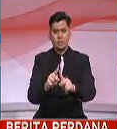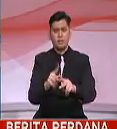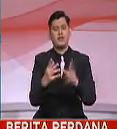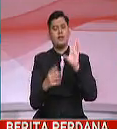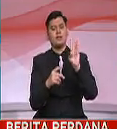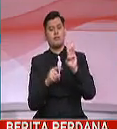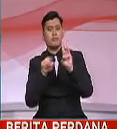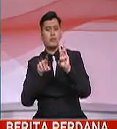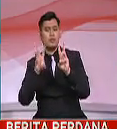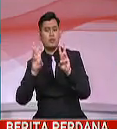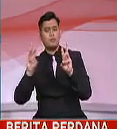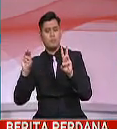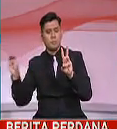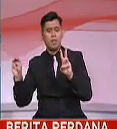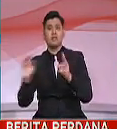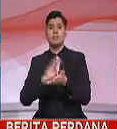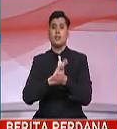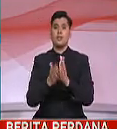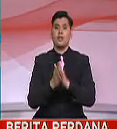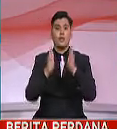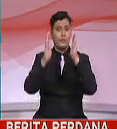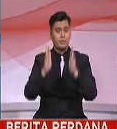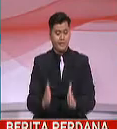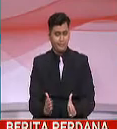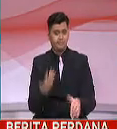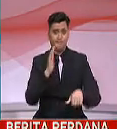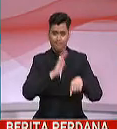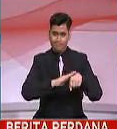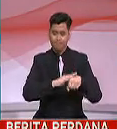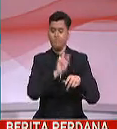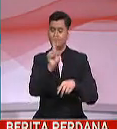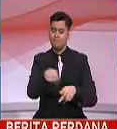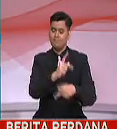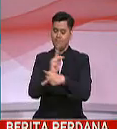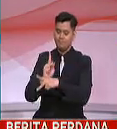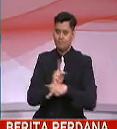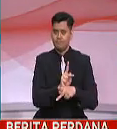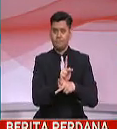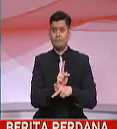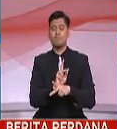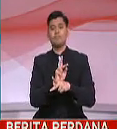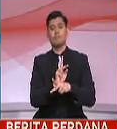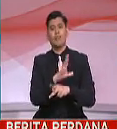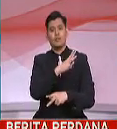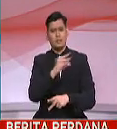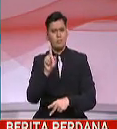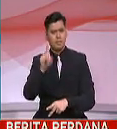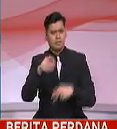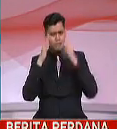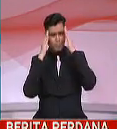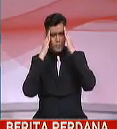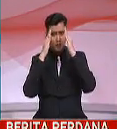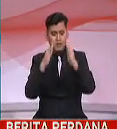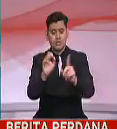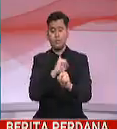66.6 mm. Oleh itu, orang awam di kawasan yang terlibat masih lagi diminta untuk lebih berhati-hati dan juga sentiasa peka dengan